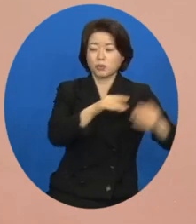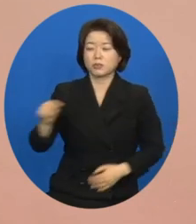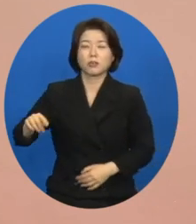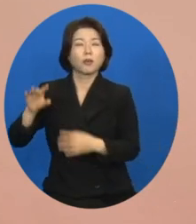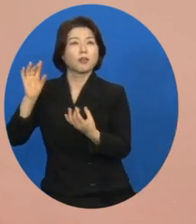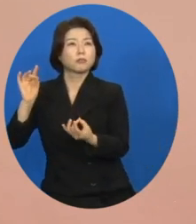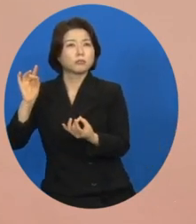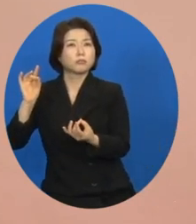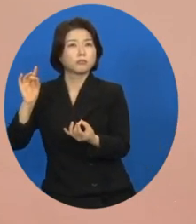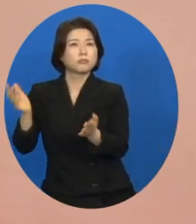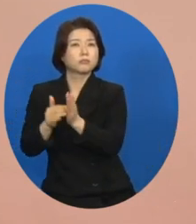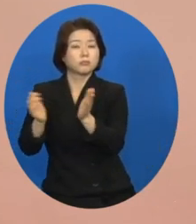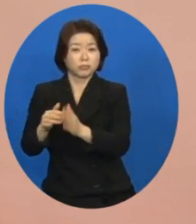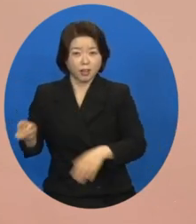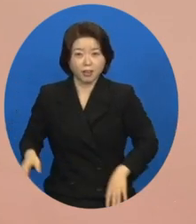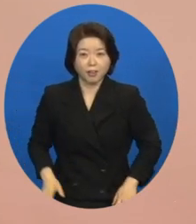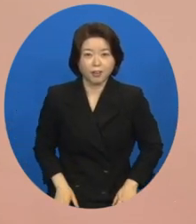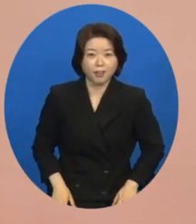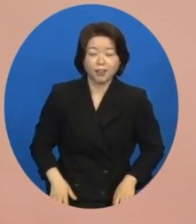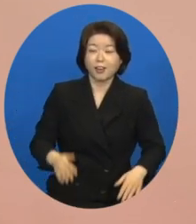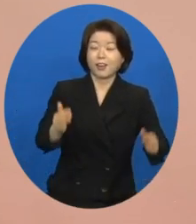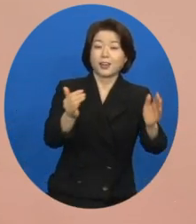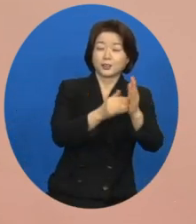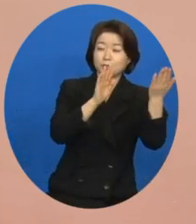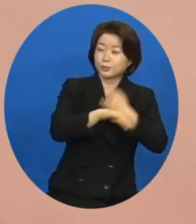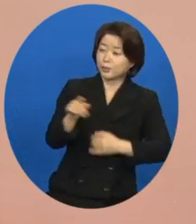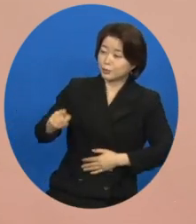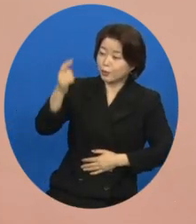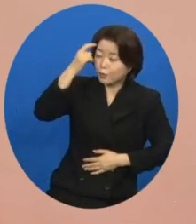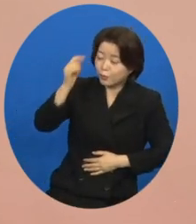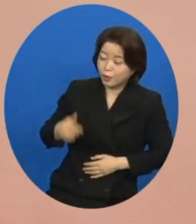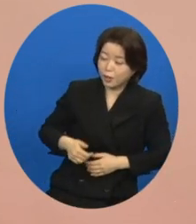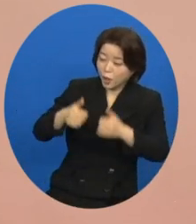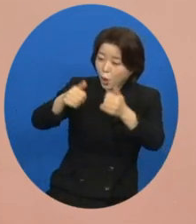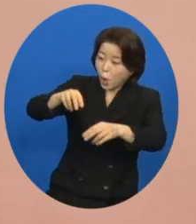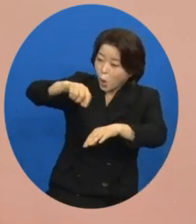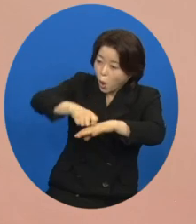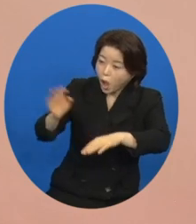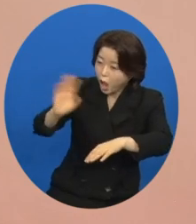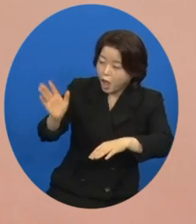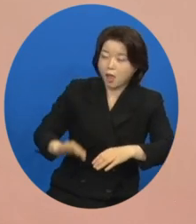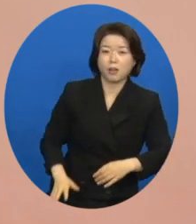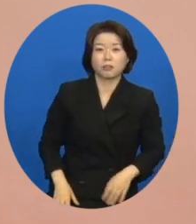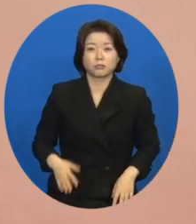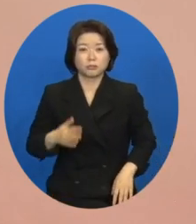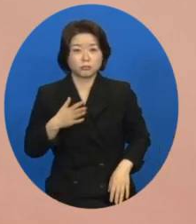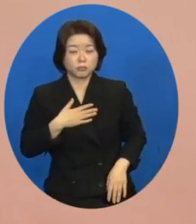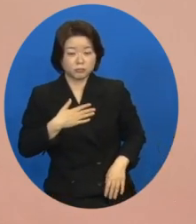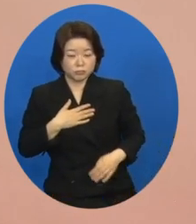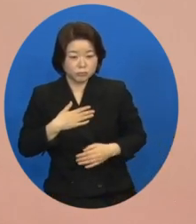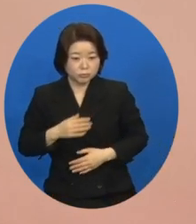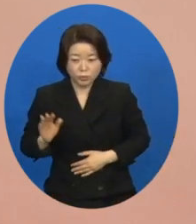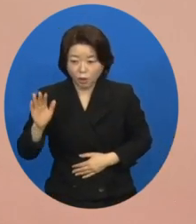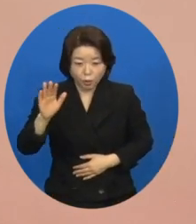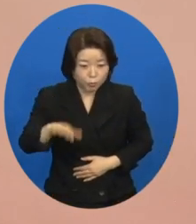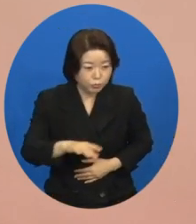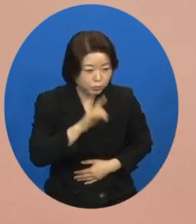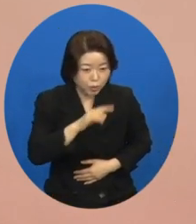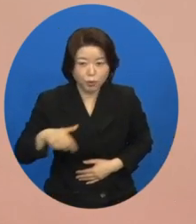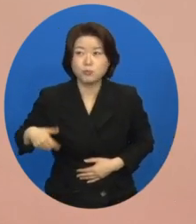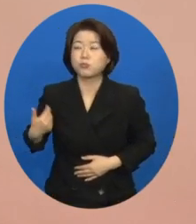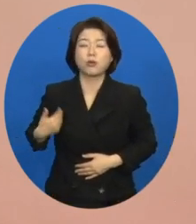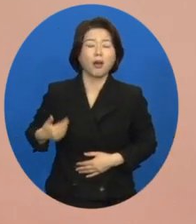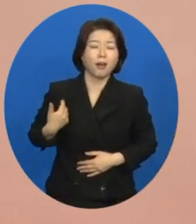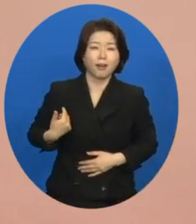다음에 유기성에게 묻더군요. 넌 왜 안 엎드려 바쳤어? 그랬더니 나는 엎드려 바친 말이 뭔지 몰라.